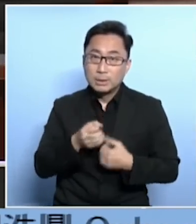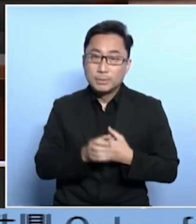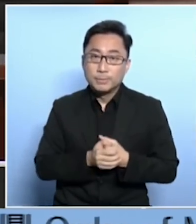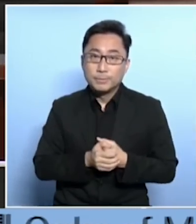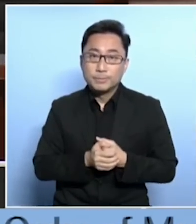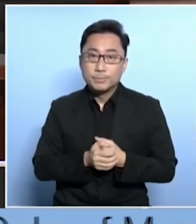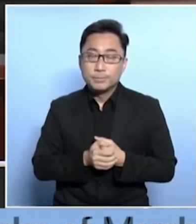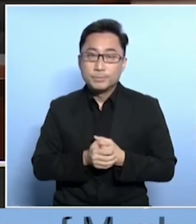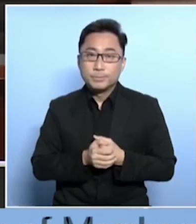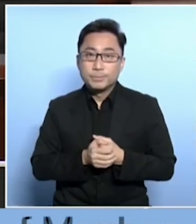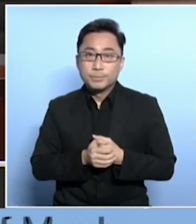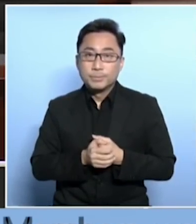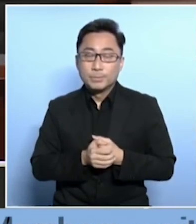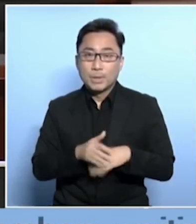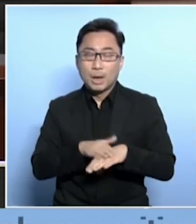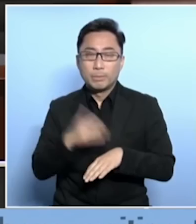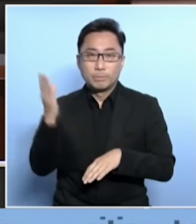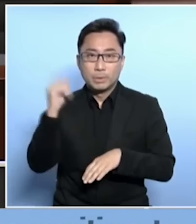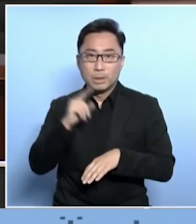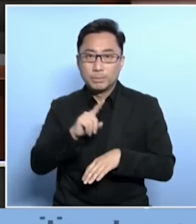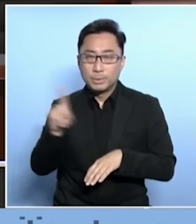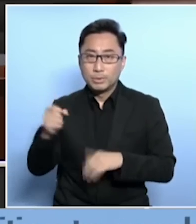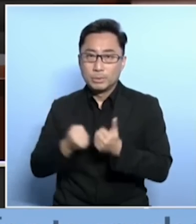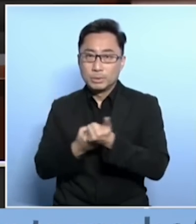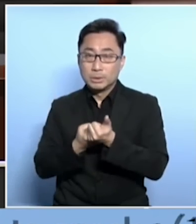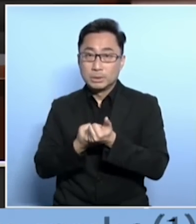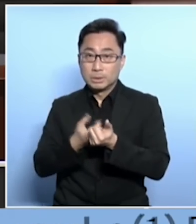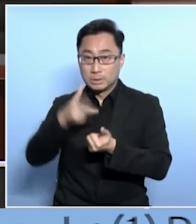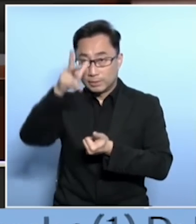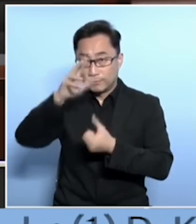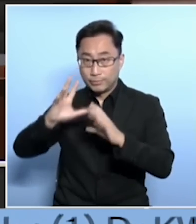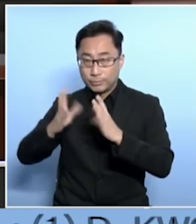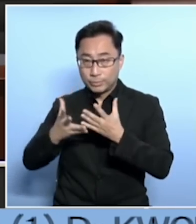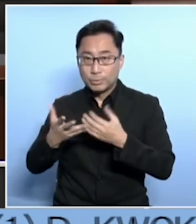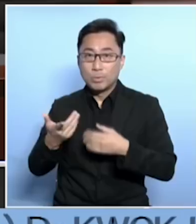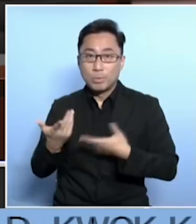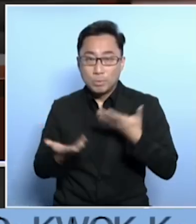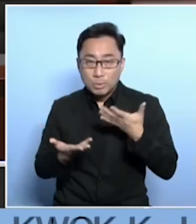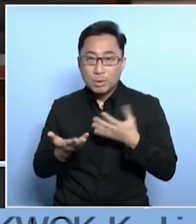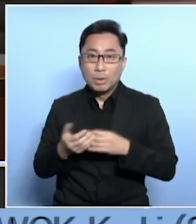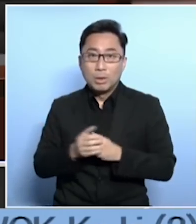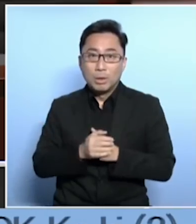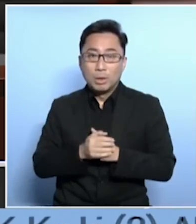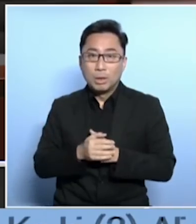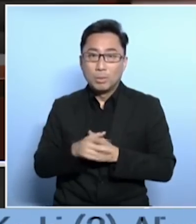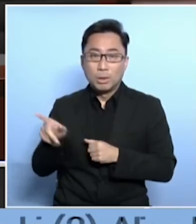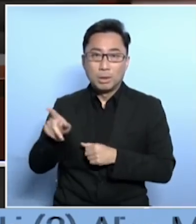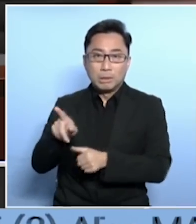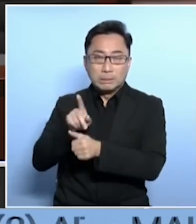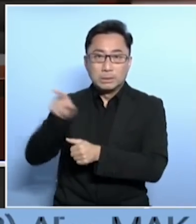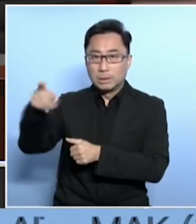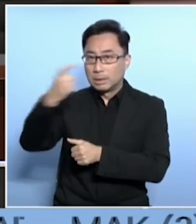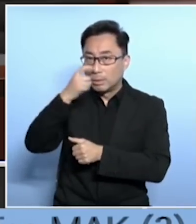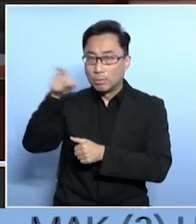議。剛才我聽到有些建制派的議員動不動就用這個英國的上議